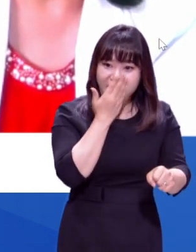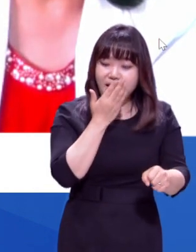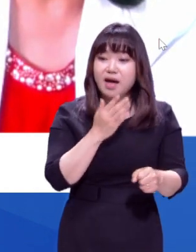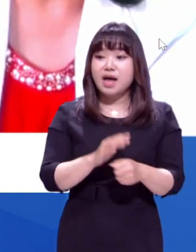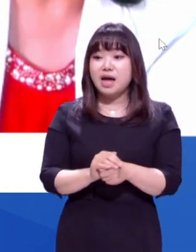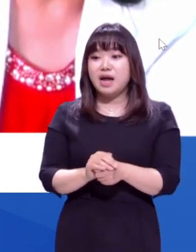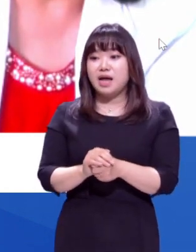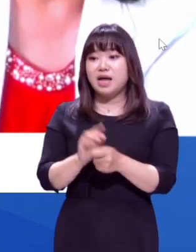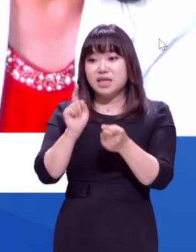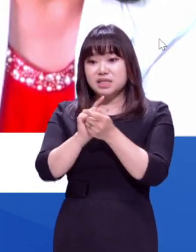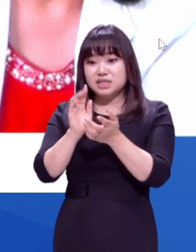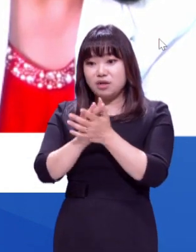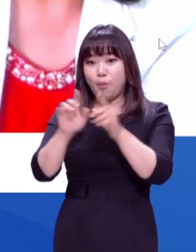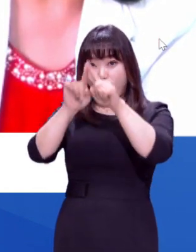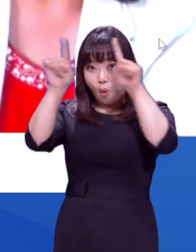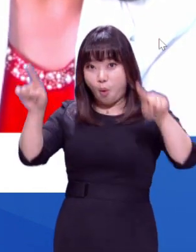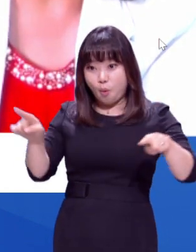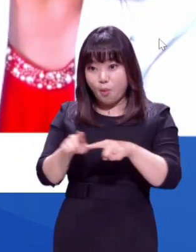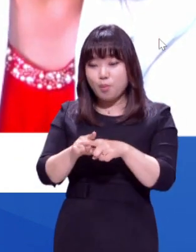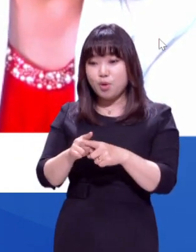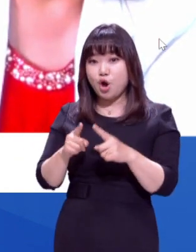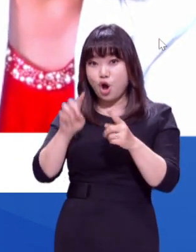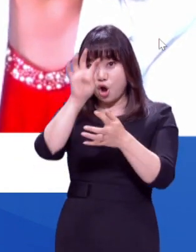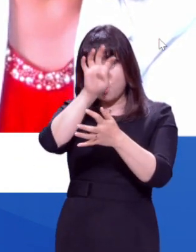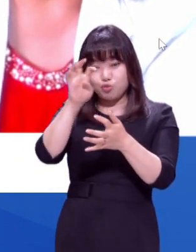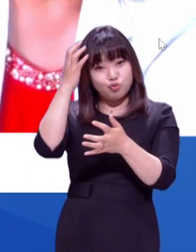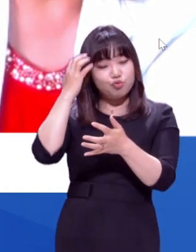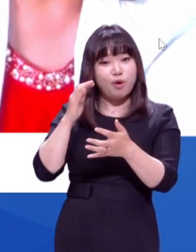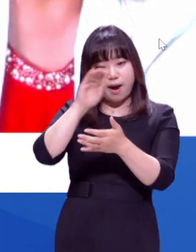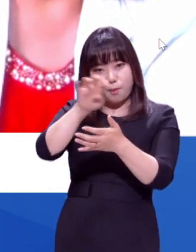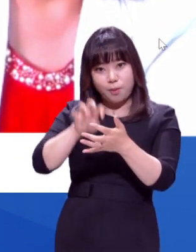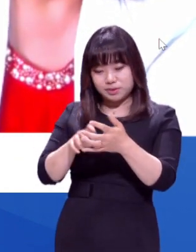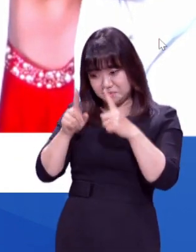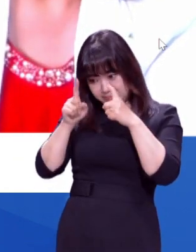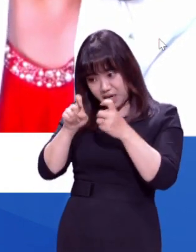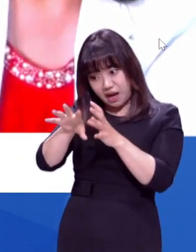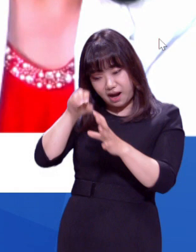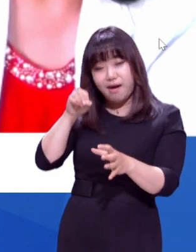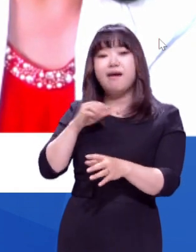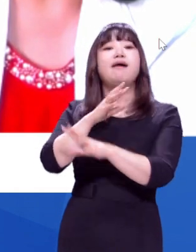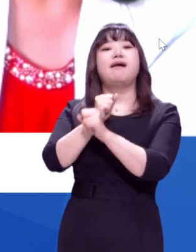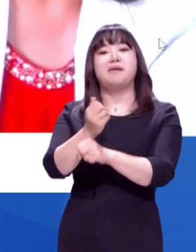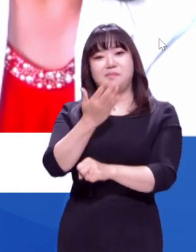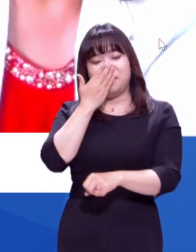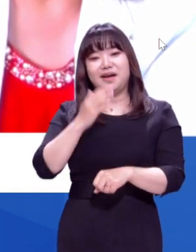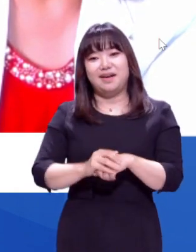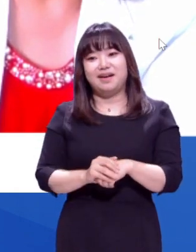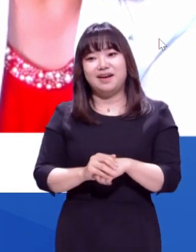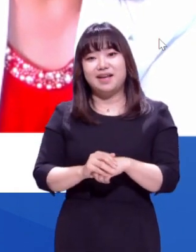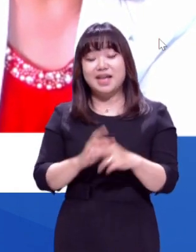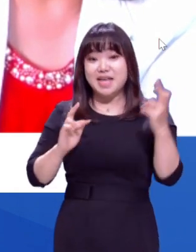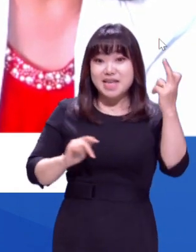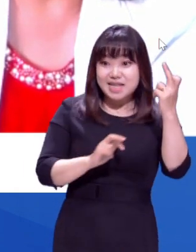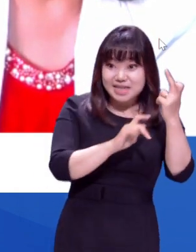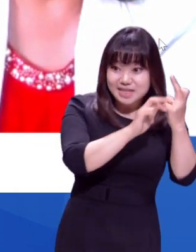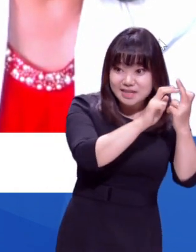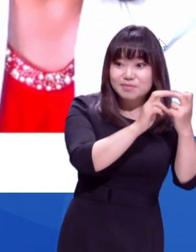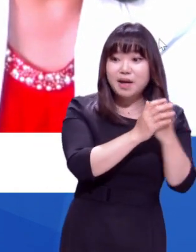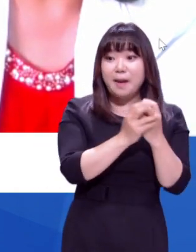또 홍보물에 부착된 QR코드를 접속하는 방법도 있고요. 강북구청 분당 및